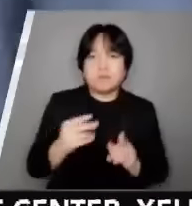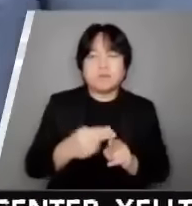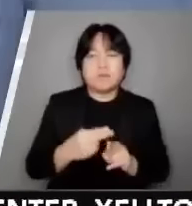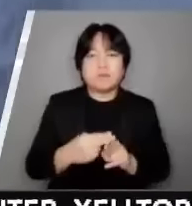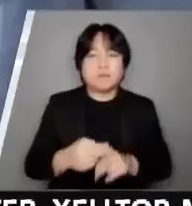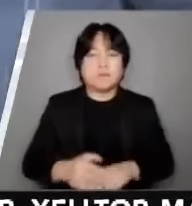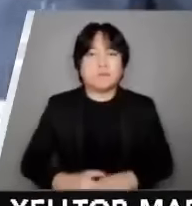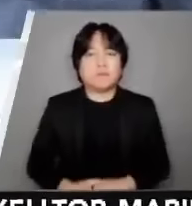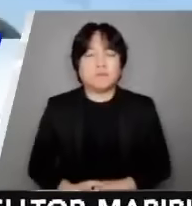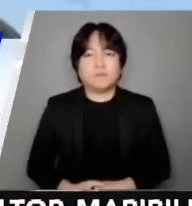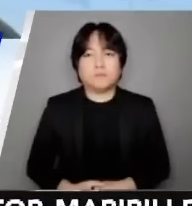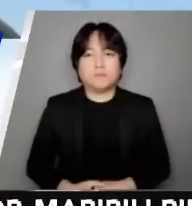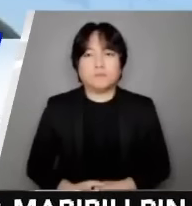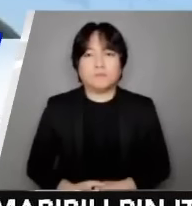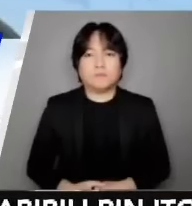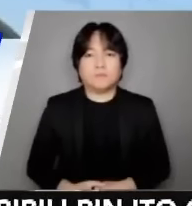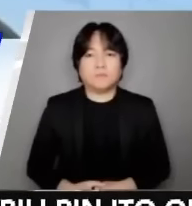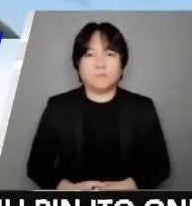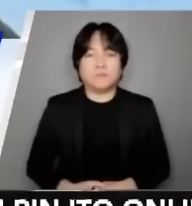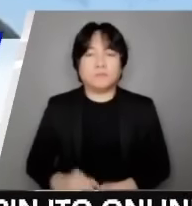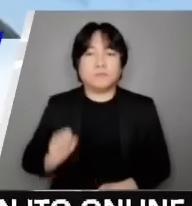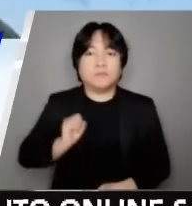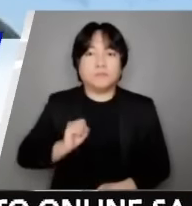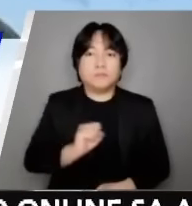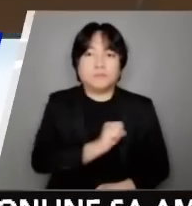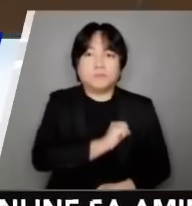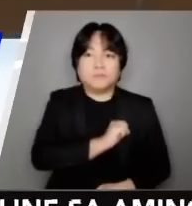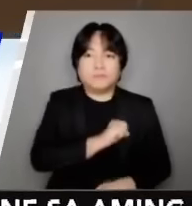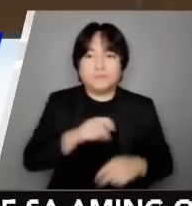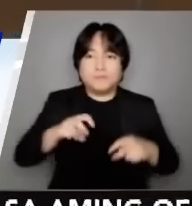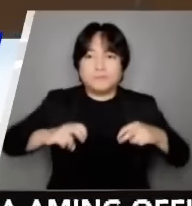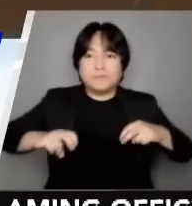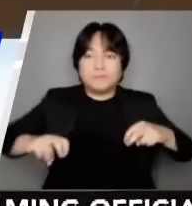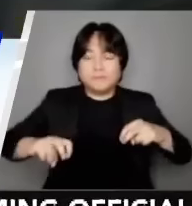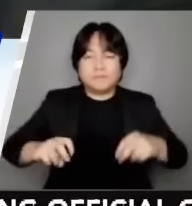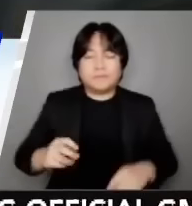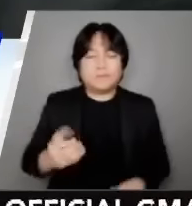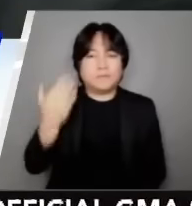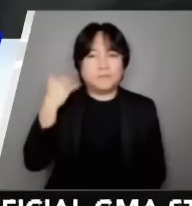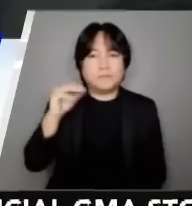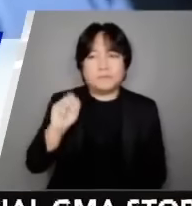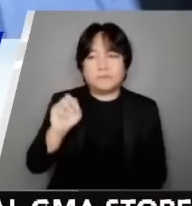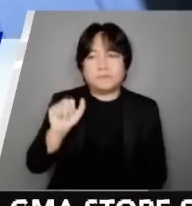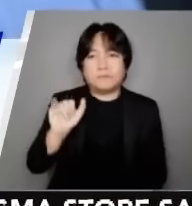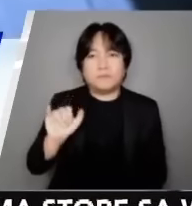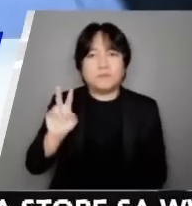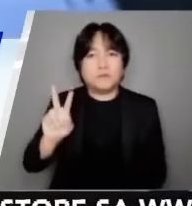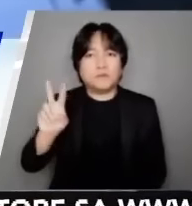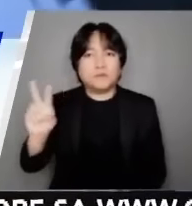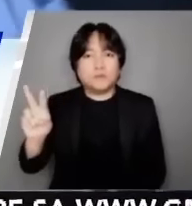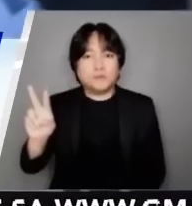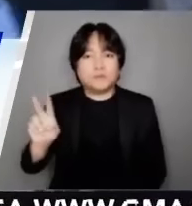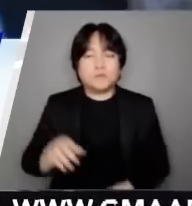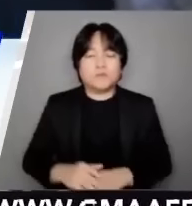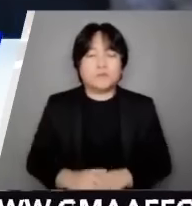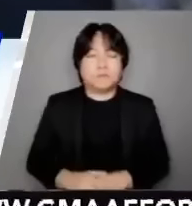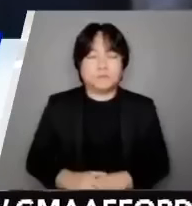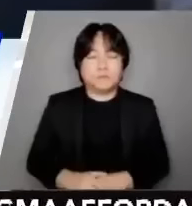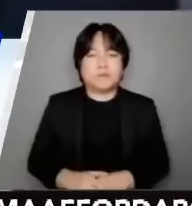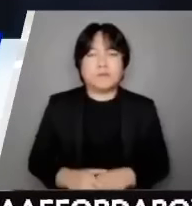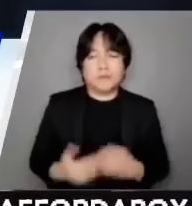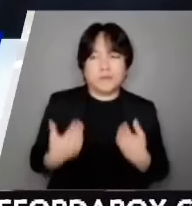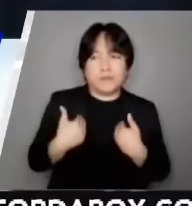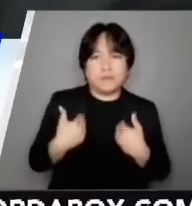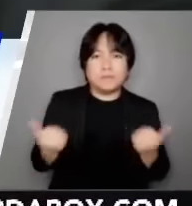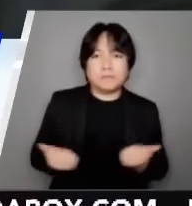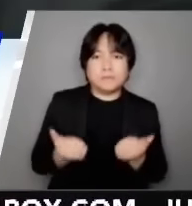Gonzalez sa Senate Hearing nung May 22 huling nakita ng publiko si dismissed Mayor Alice go po po ay isang Filipino at lalong-lalo na po